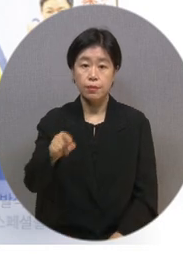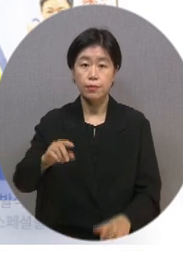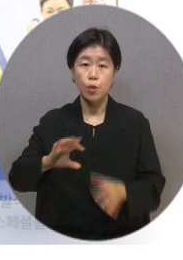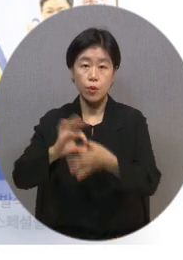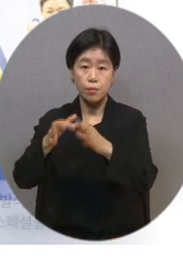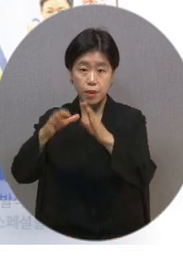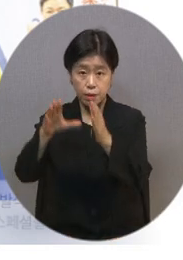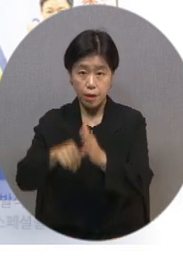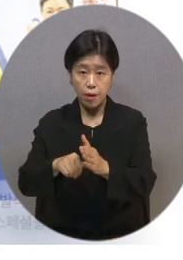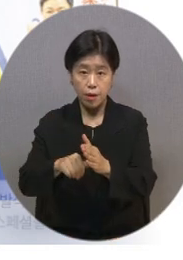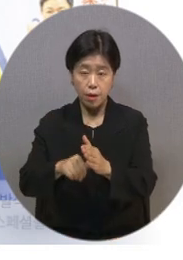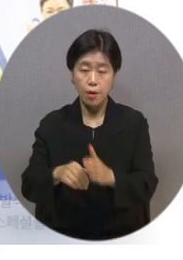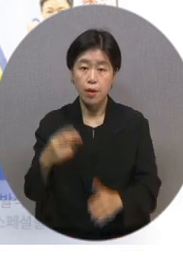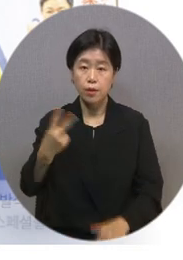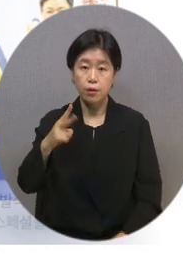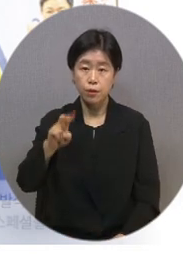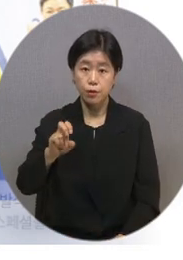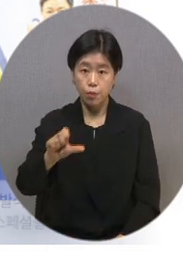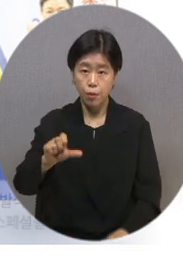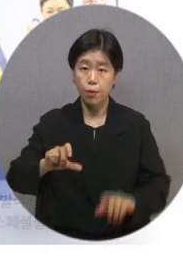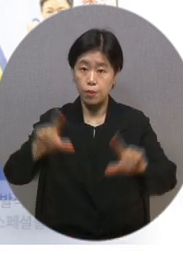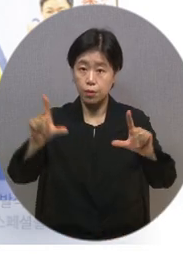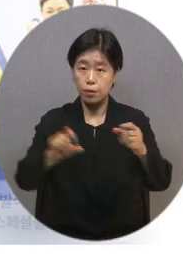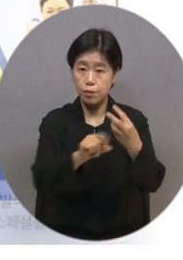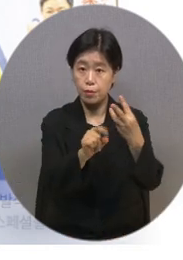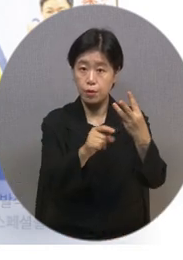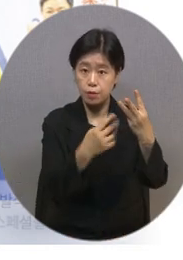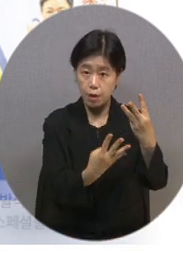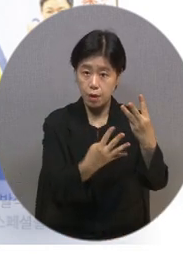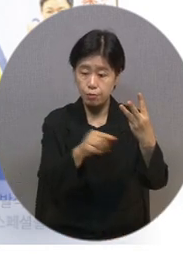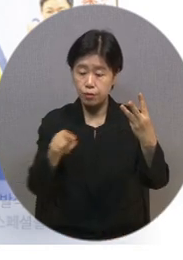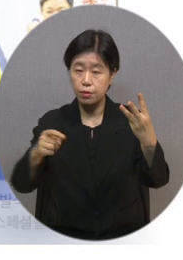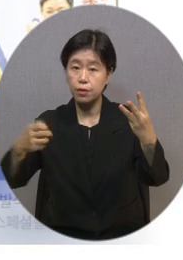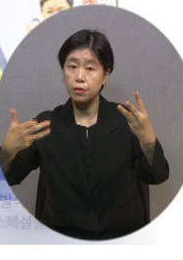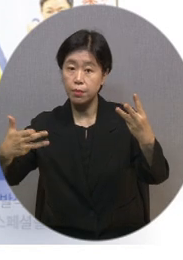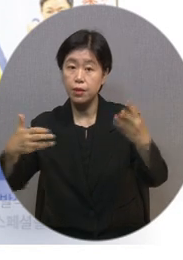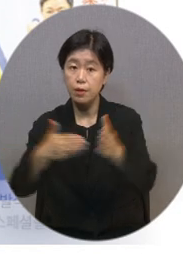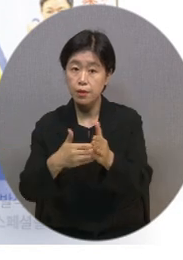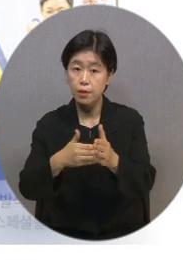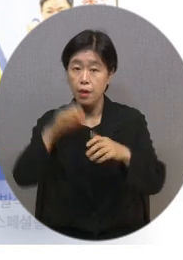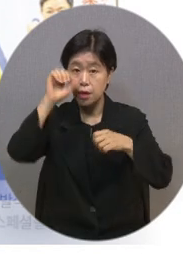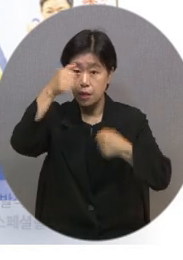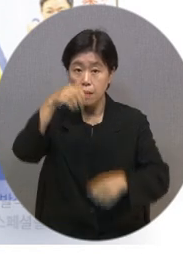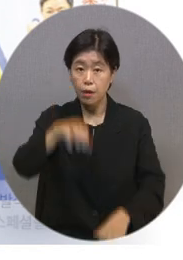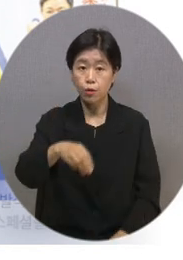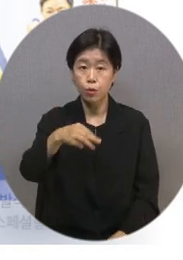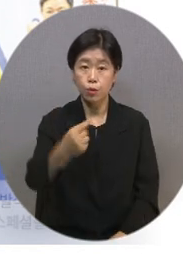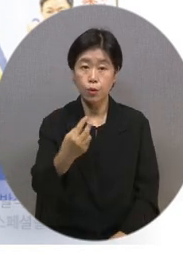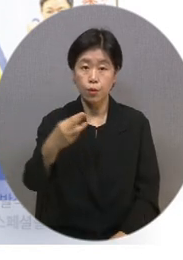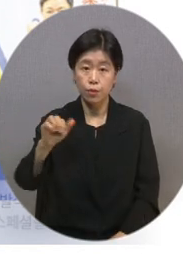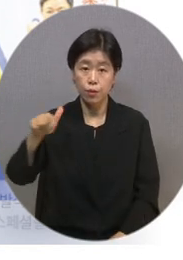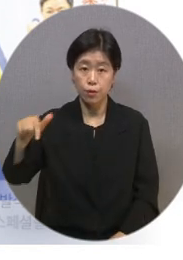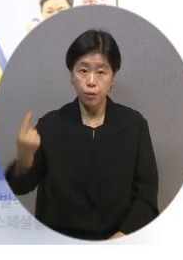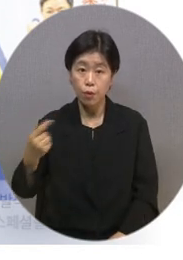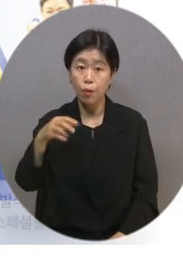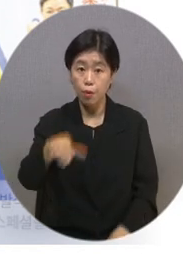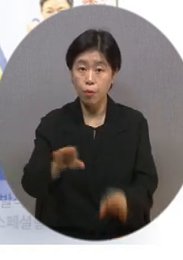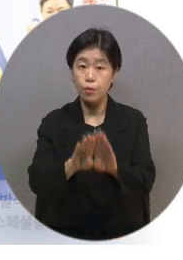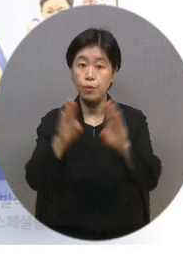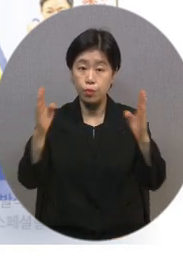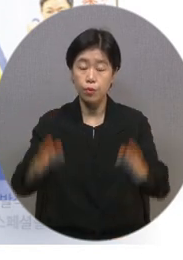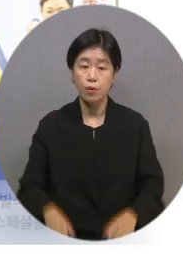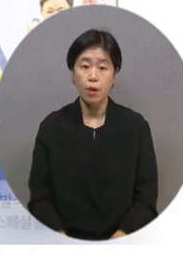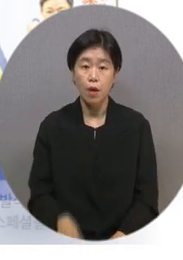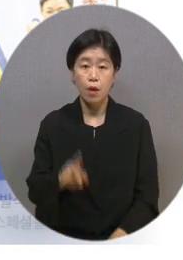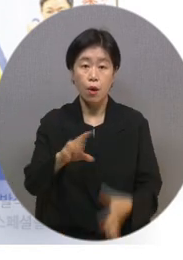대회는 오는 2025년 3월 4일부터 18일까지 이탈리아 토리노에서 열리는데요 스페셜 올림픽